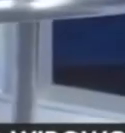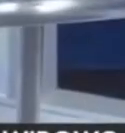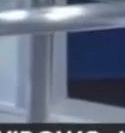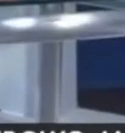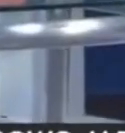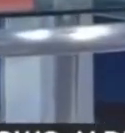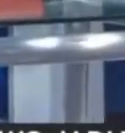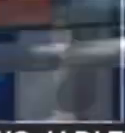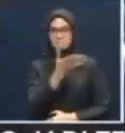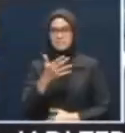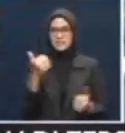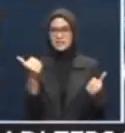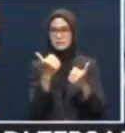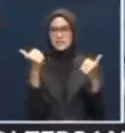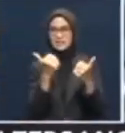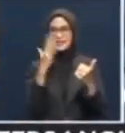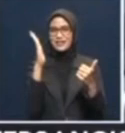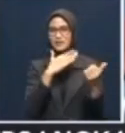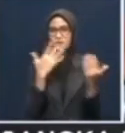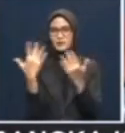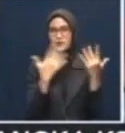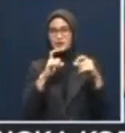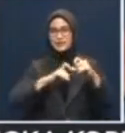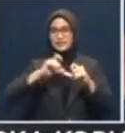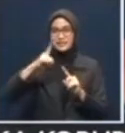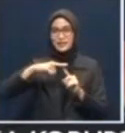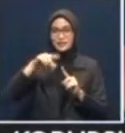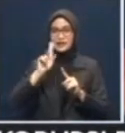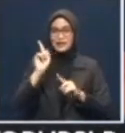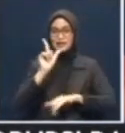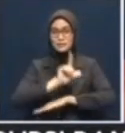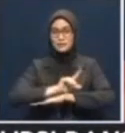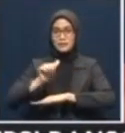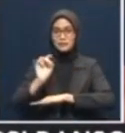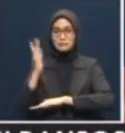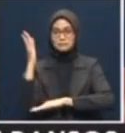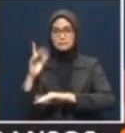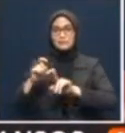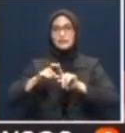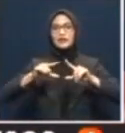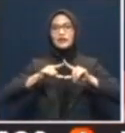Selamat siang, spesial HUT SCTV, Liput 6 Siang kembali hadir bersama saya, David Rizal.